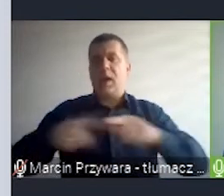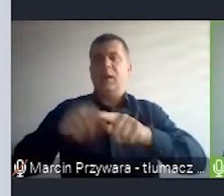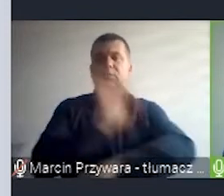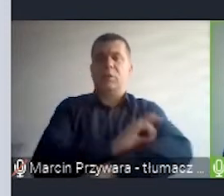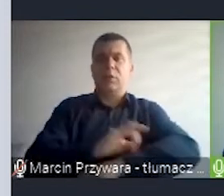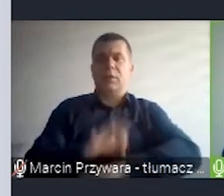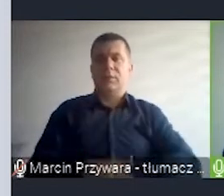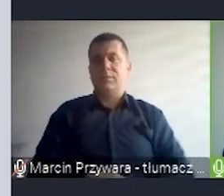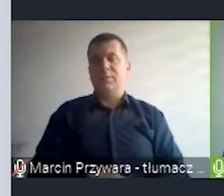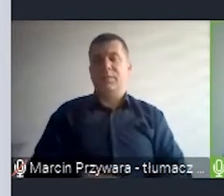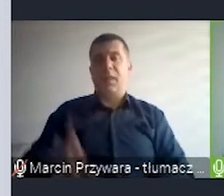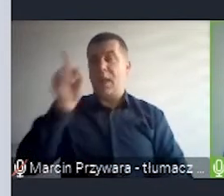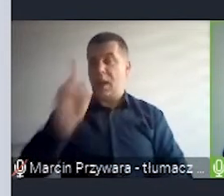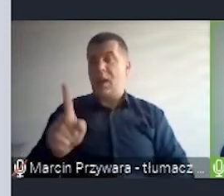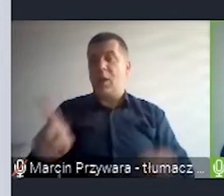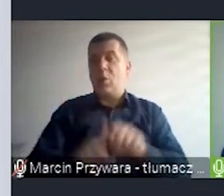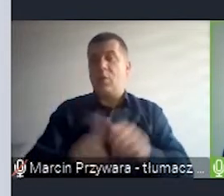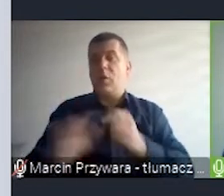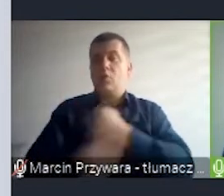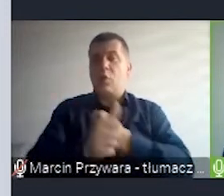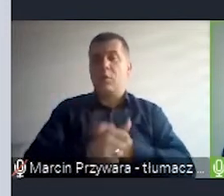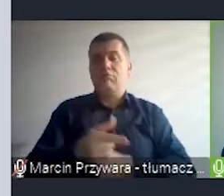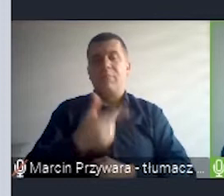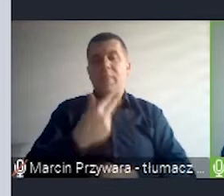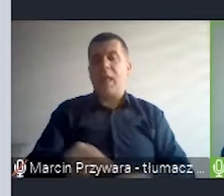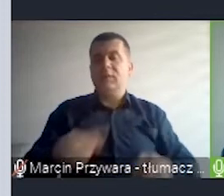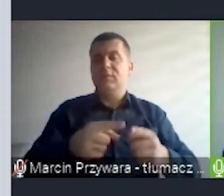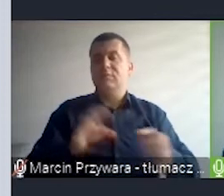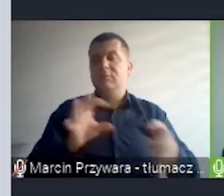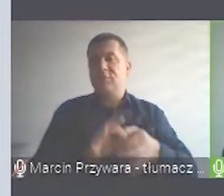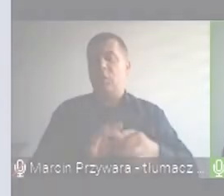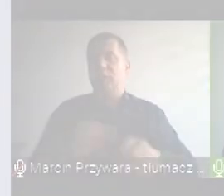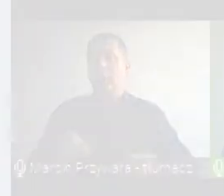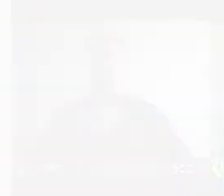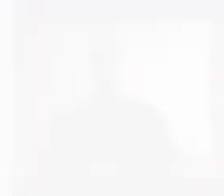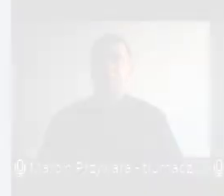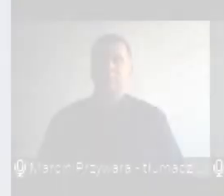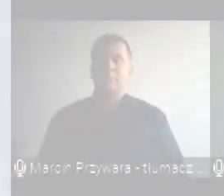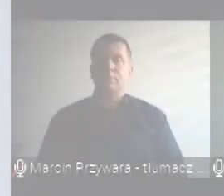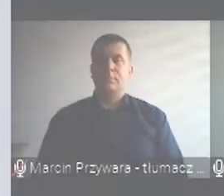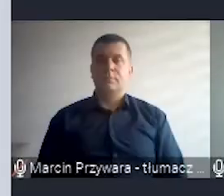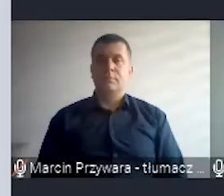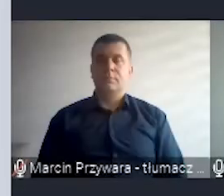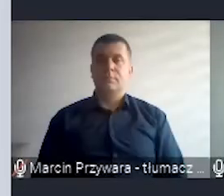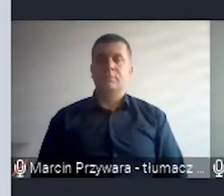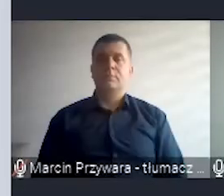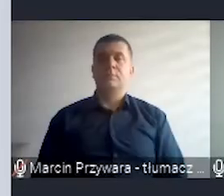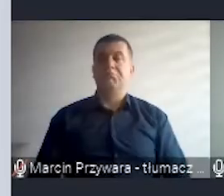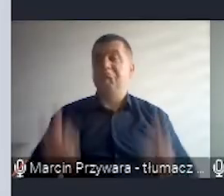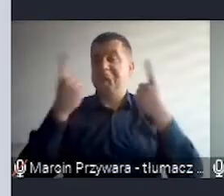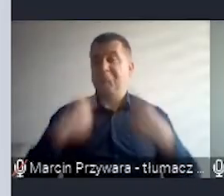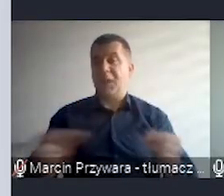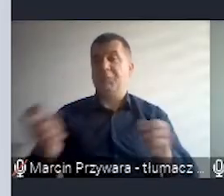projektu, ale również dokumenty niezwiązane z realizacją projektu. No